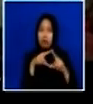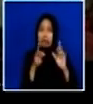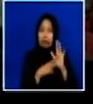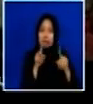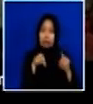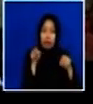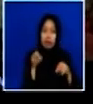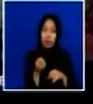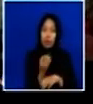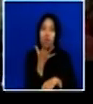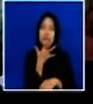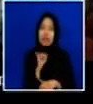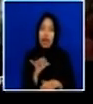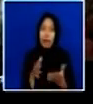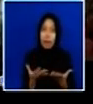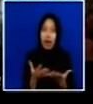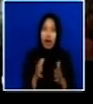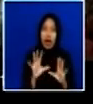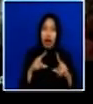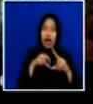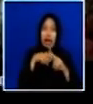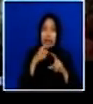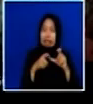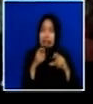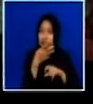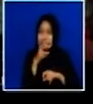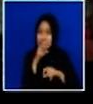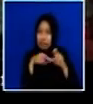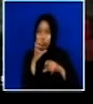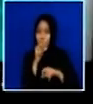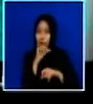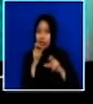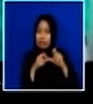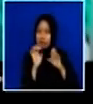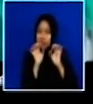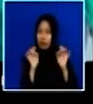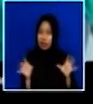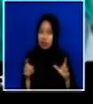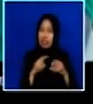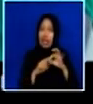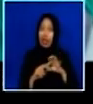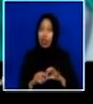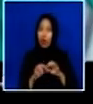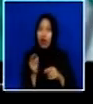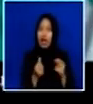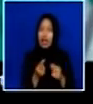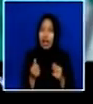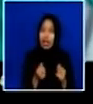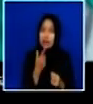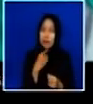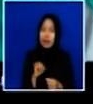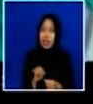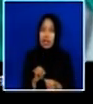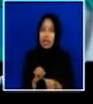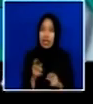aksesorisnya Seperti apa kemudian Wonder juga mempengaruhi harganya Oh untuk ini aku namanya bikin